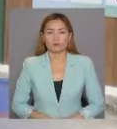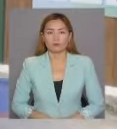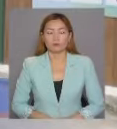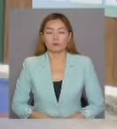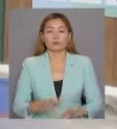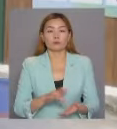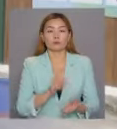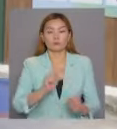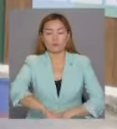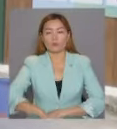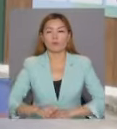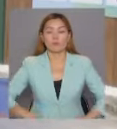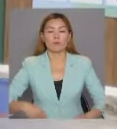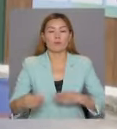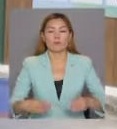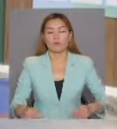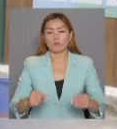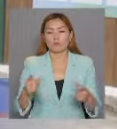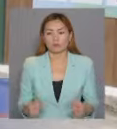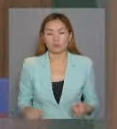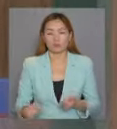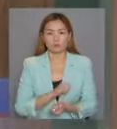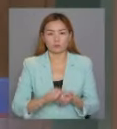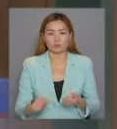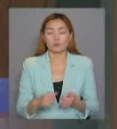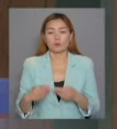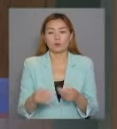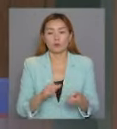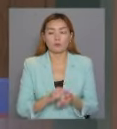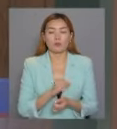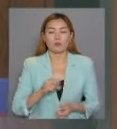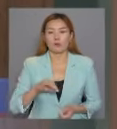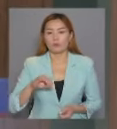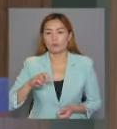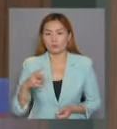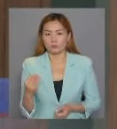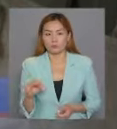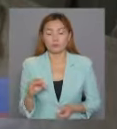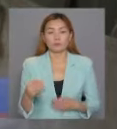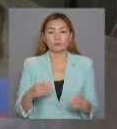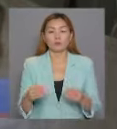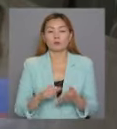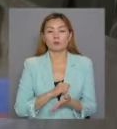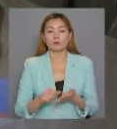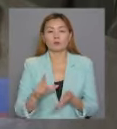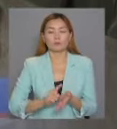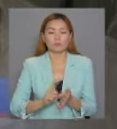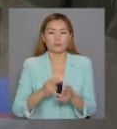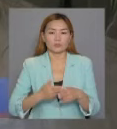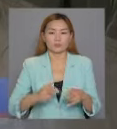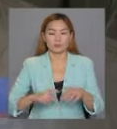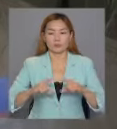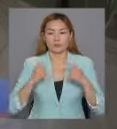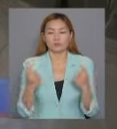Здесь горожане могут сдать пластиковые бутылки, бумагу, картонные и алюминиевые банки, пластиковые коробки и флаконы с